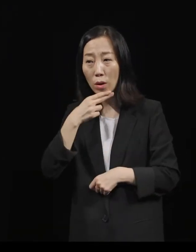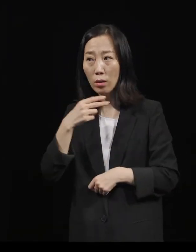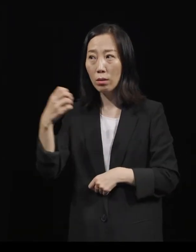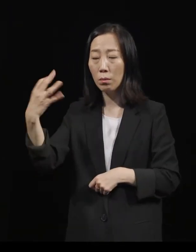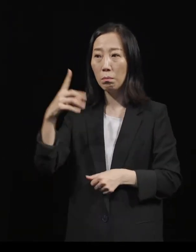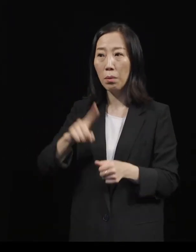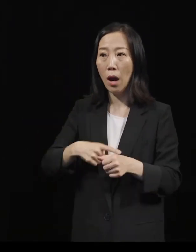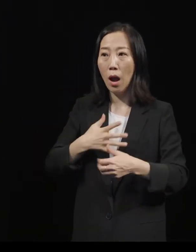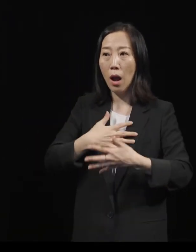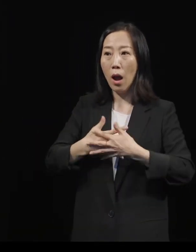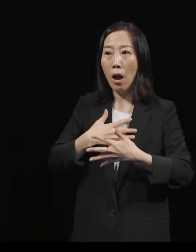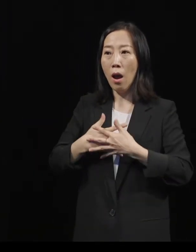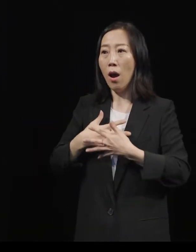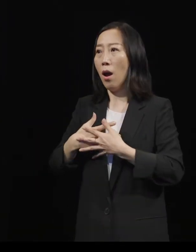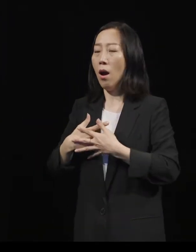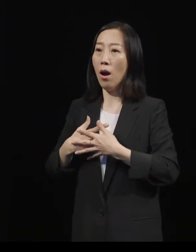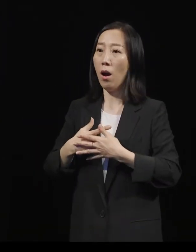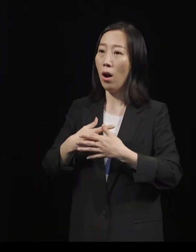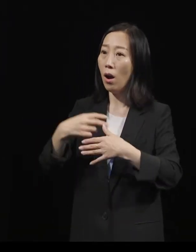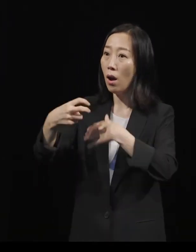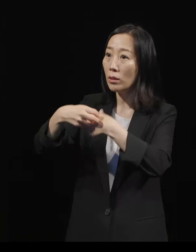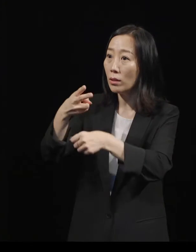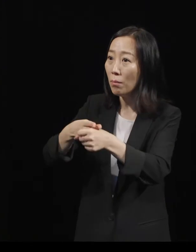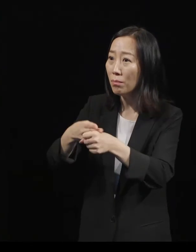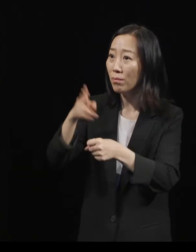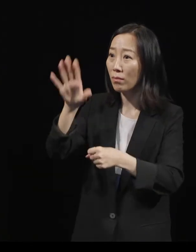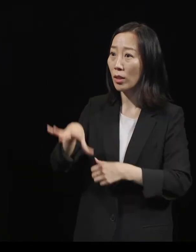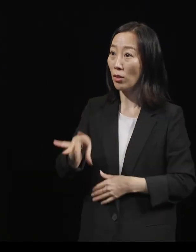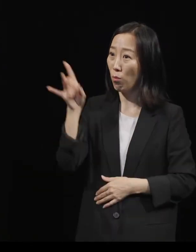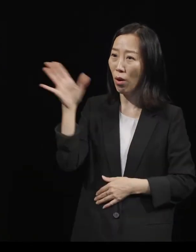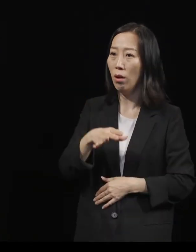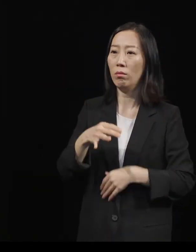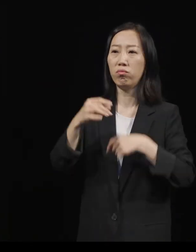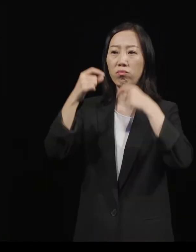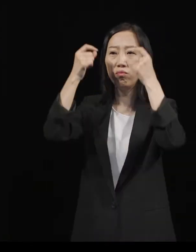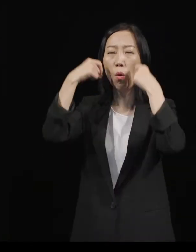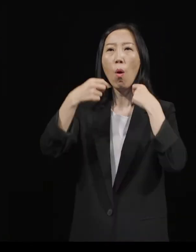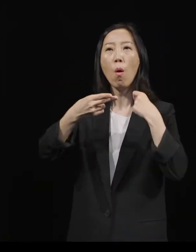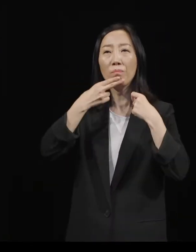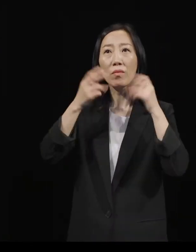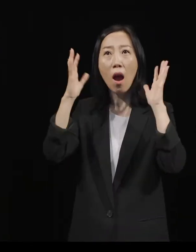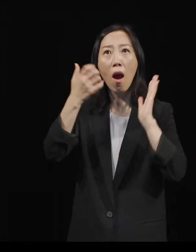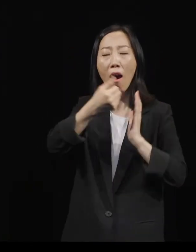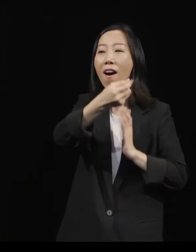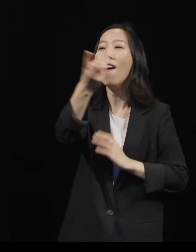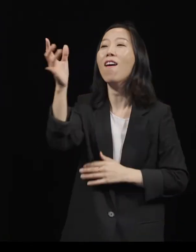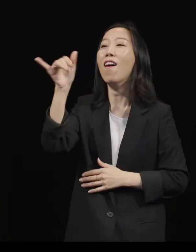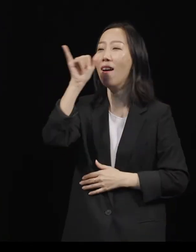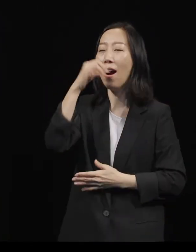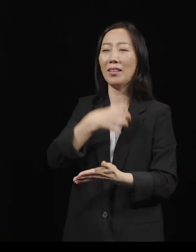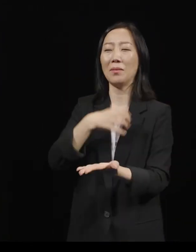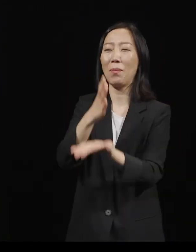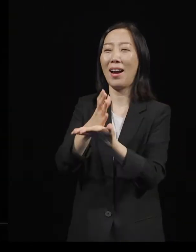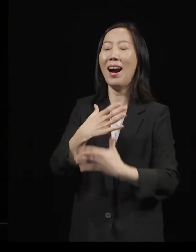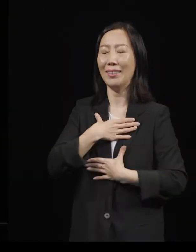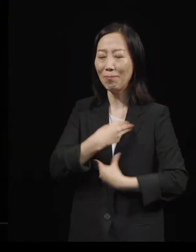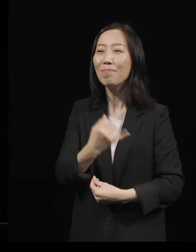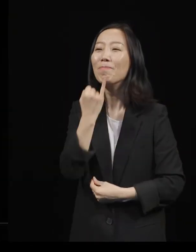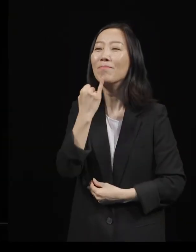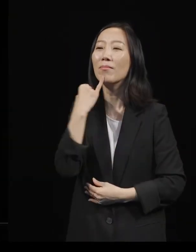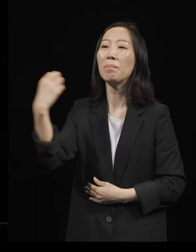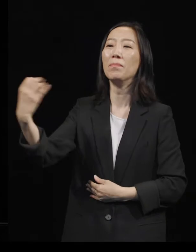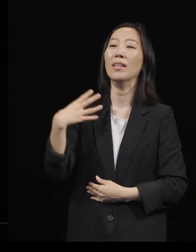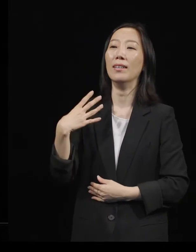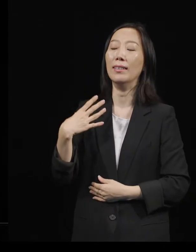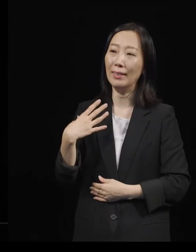제가 하도 불안해하니까 의사 선생님께서 처음부터 울지 않는 아이도 있다라고 안심을 시키시더라고요.